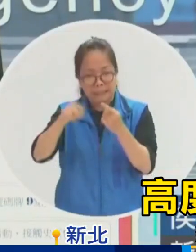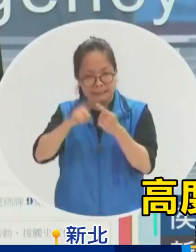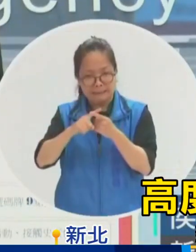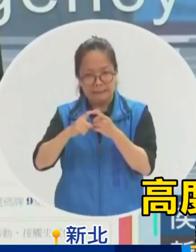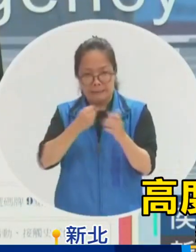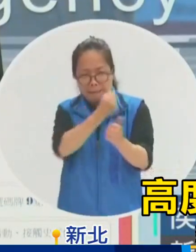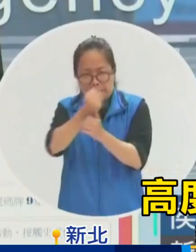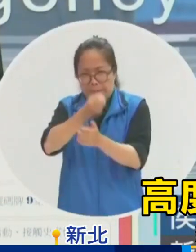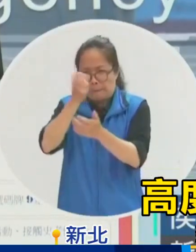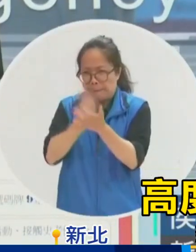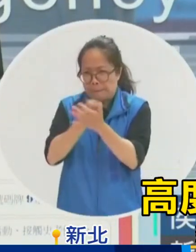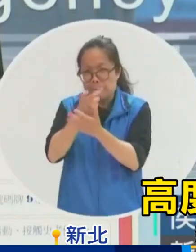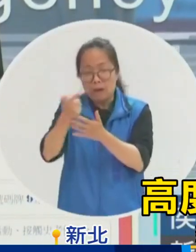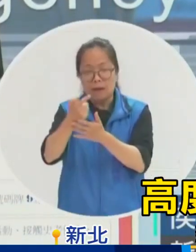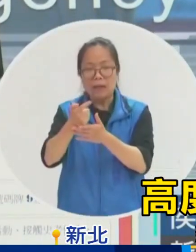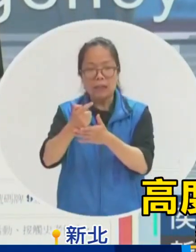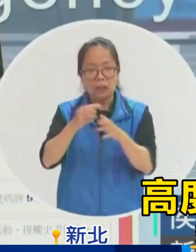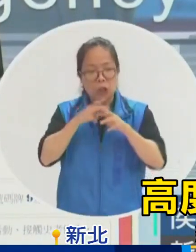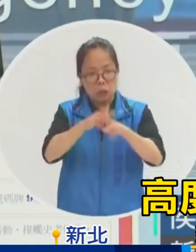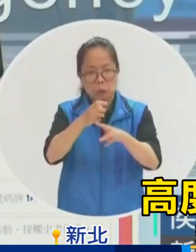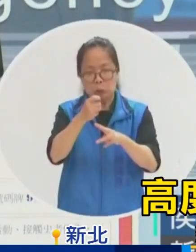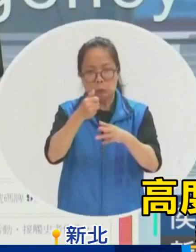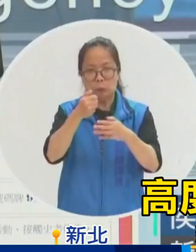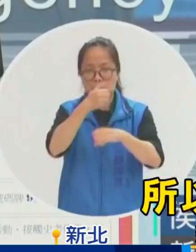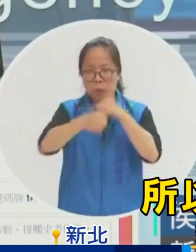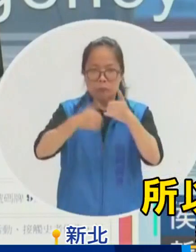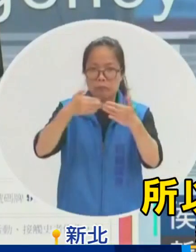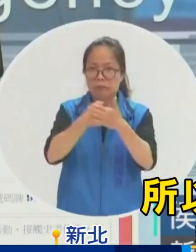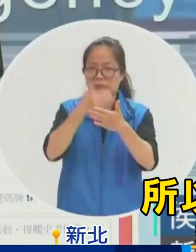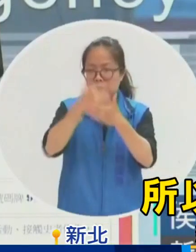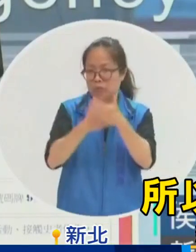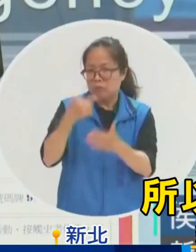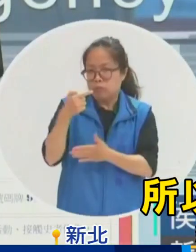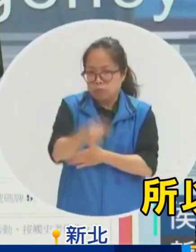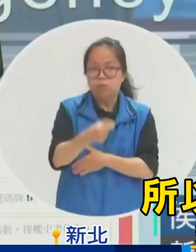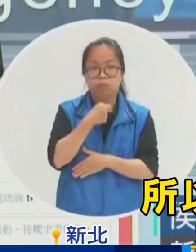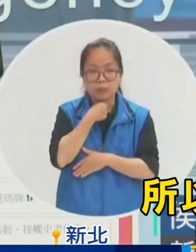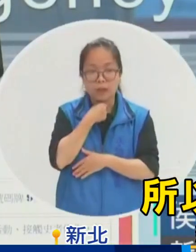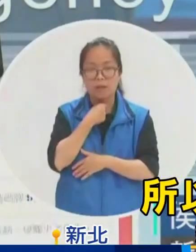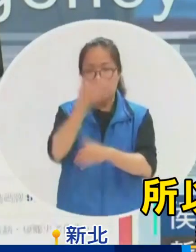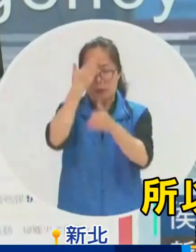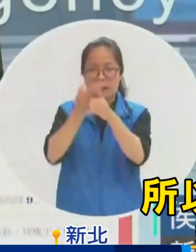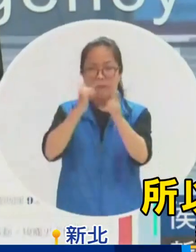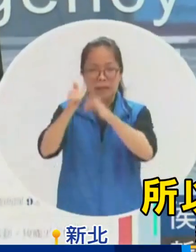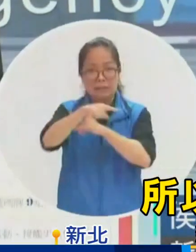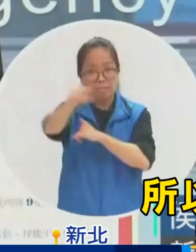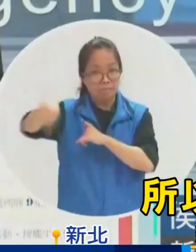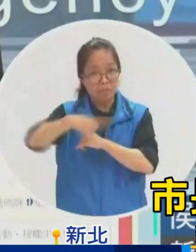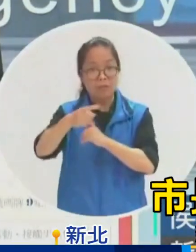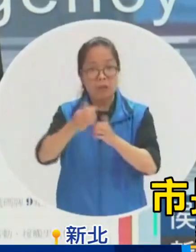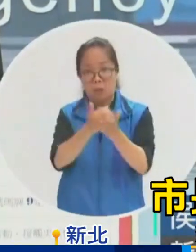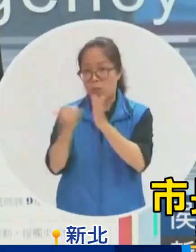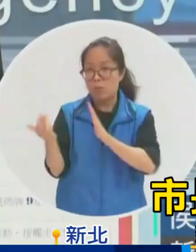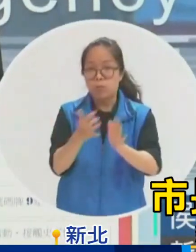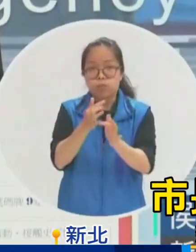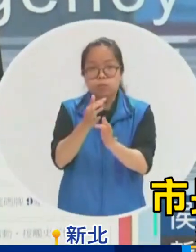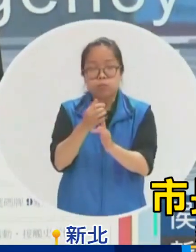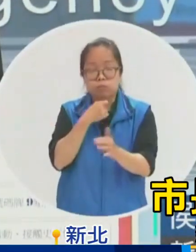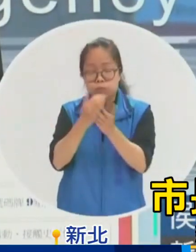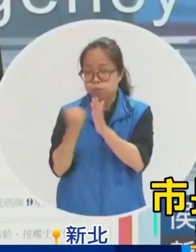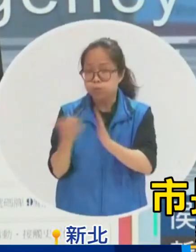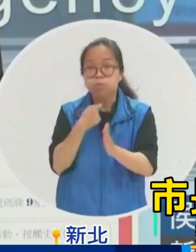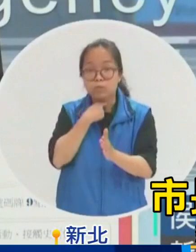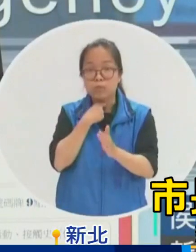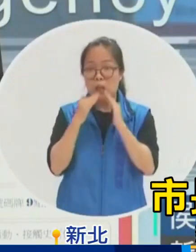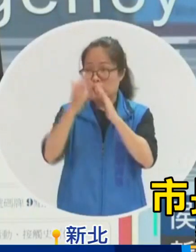度管制低度活动的生活方式了。所以请市民朋友要心里有所准备，市长的